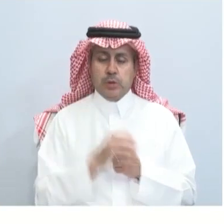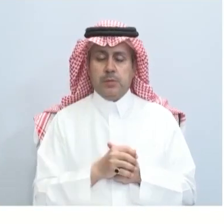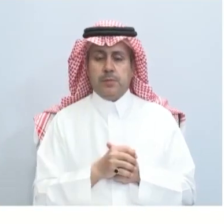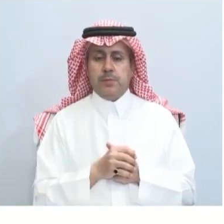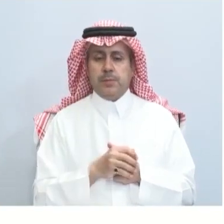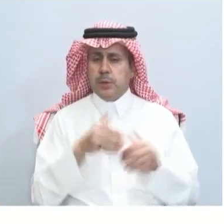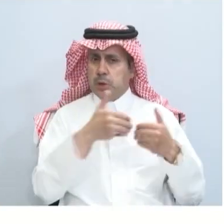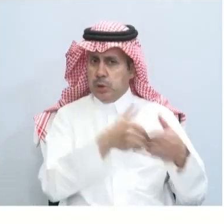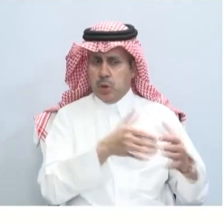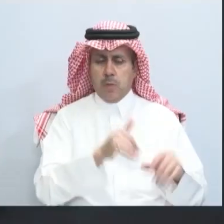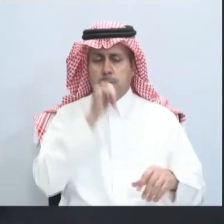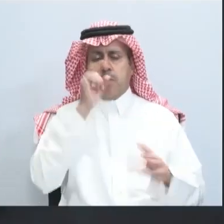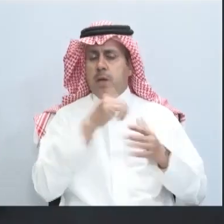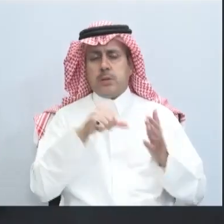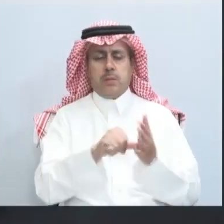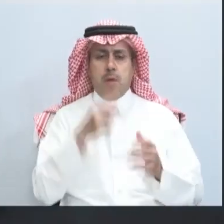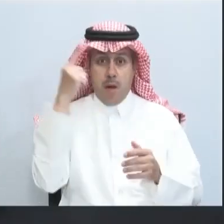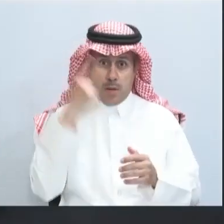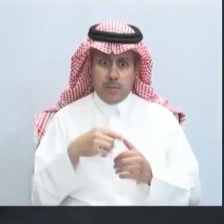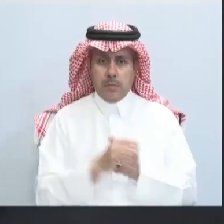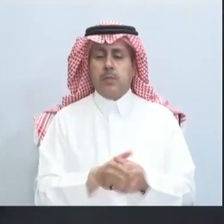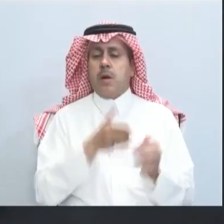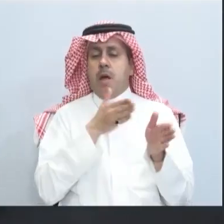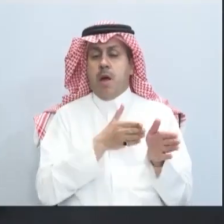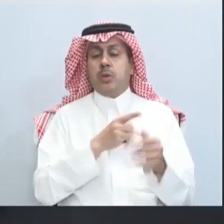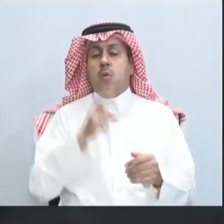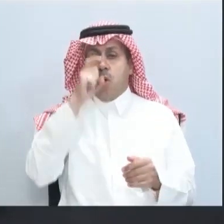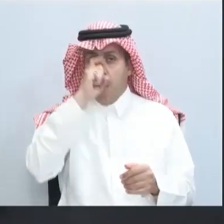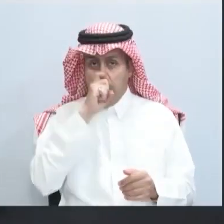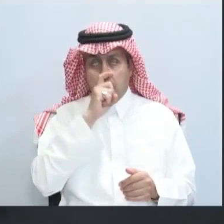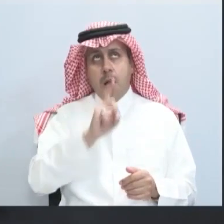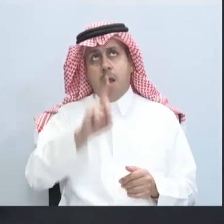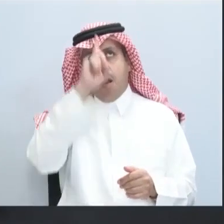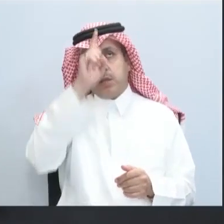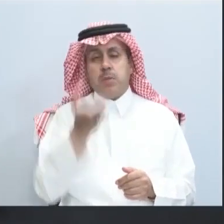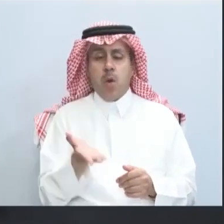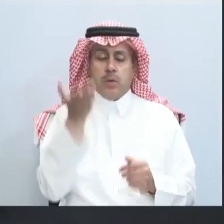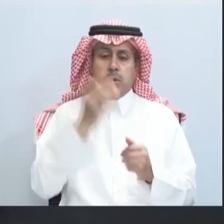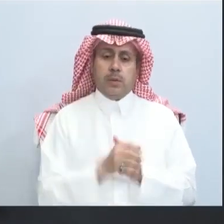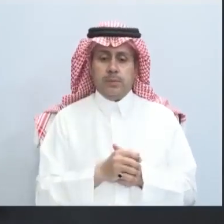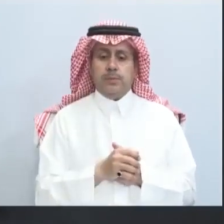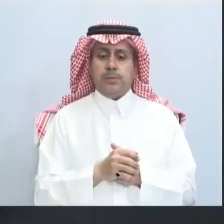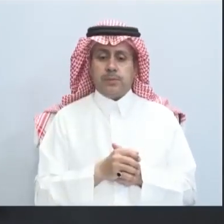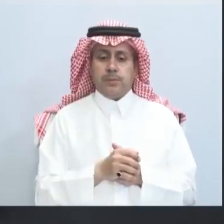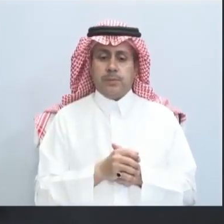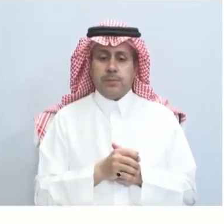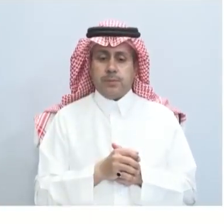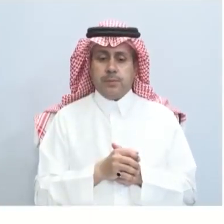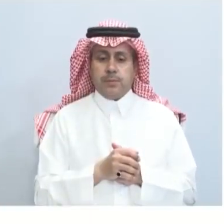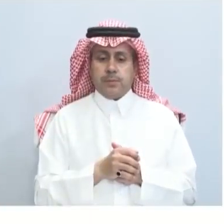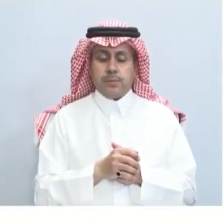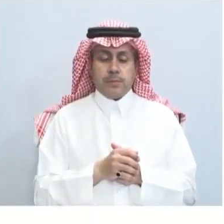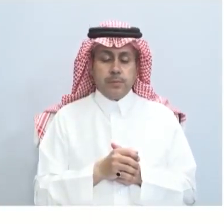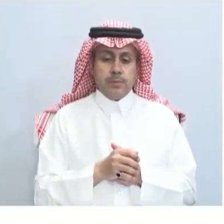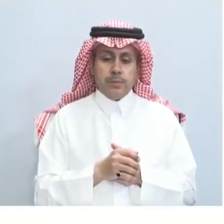تركوا شرب الخمر بل انقادوا لامر الله جل وعلا كذلكم من